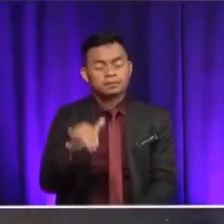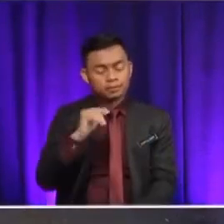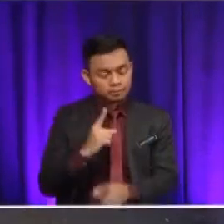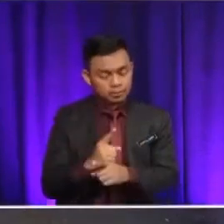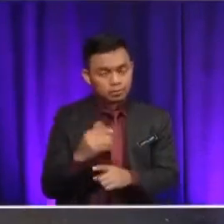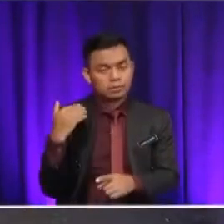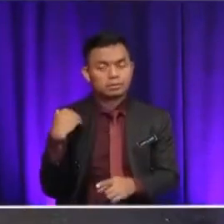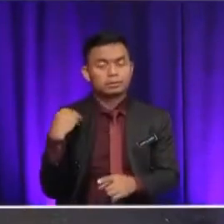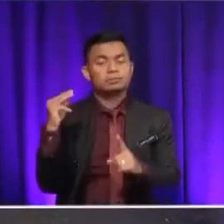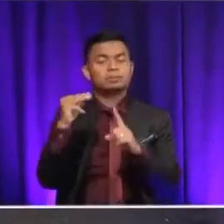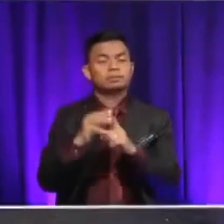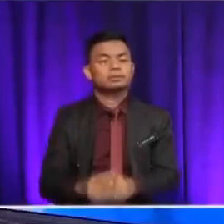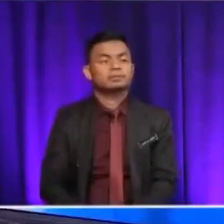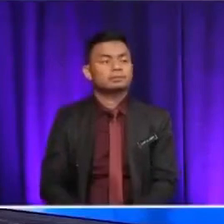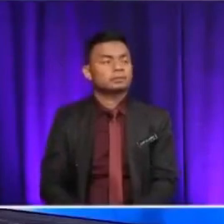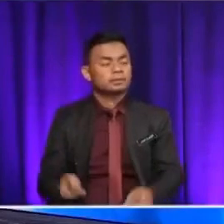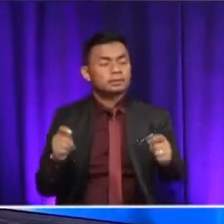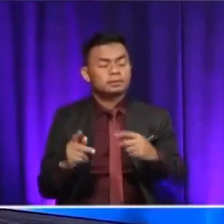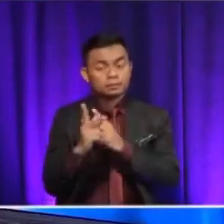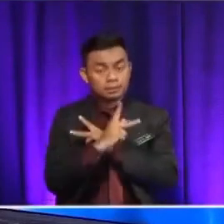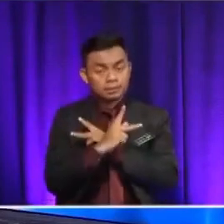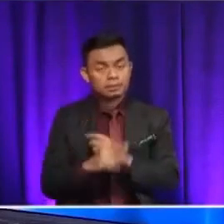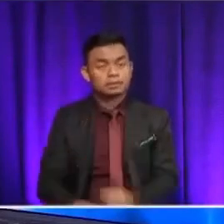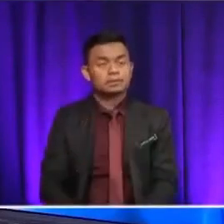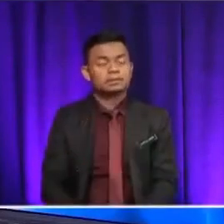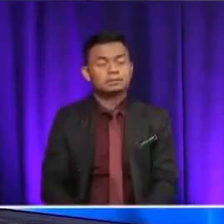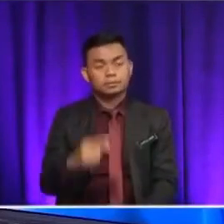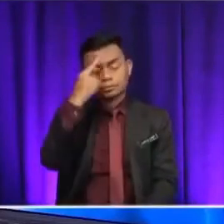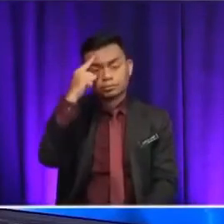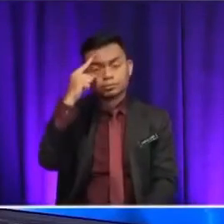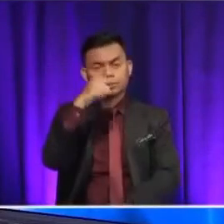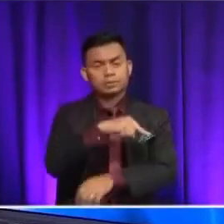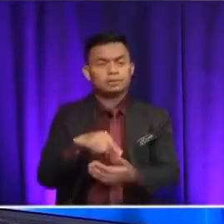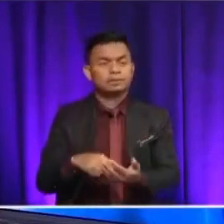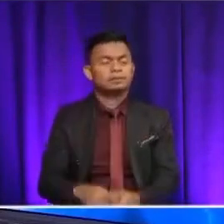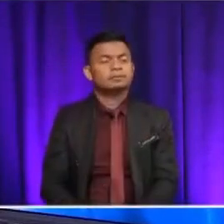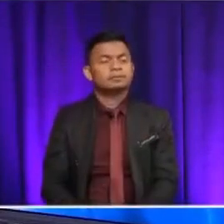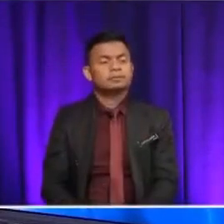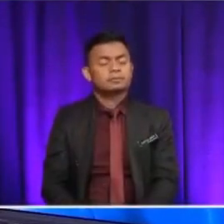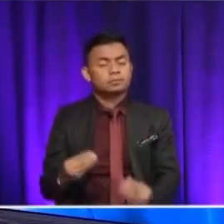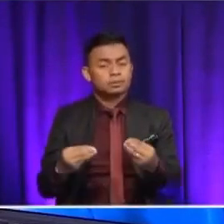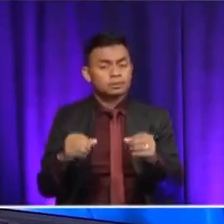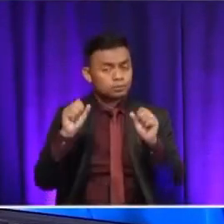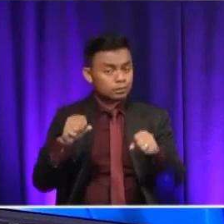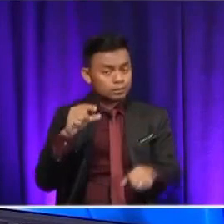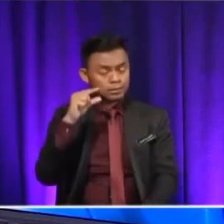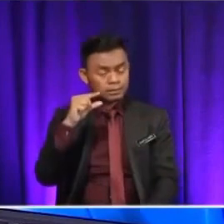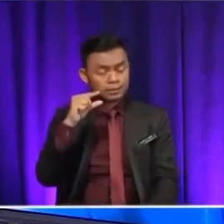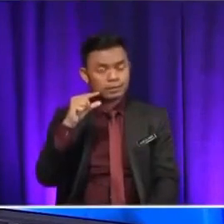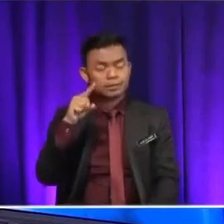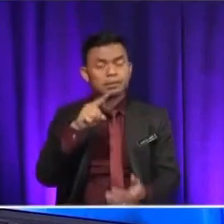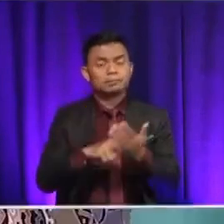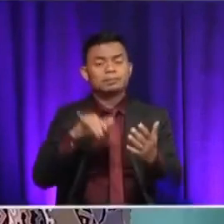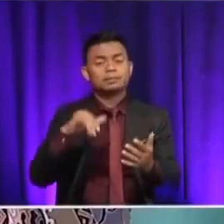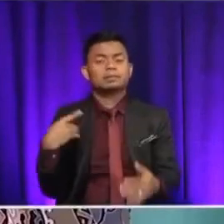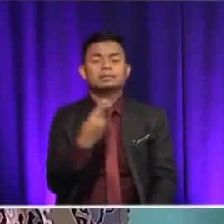markah lah. Okey, terima kasih cikgu atas pembelajaran kita pada hari ini, dan sebelum kita berakhir mungkin cikgu boleh berikan sedikit rumusan kepada apa yang kita dah belajar